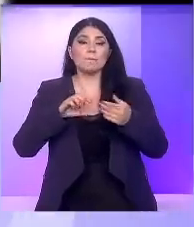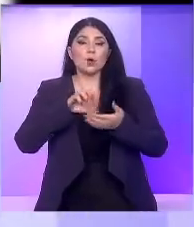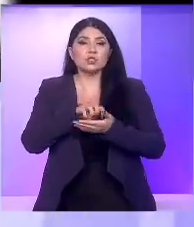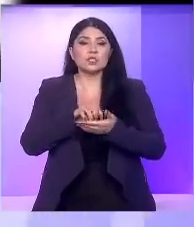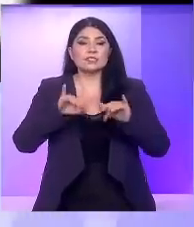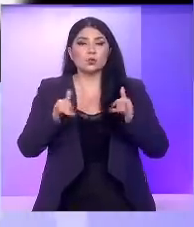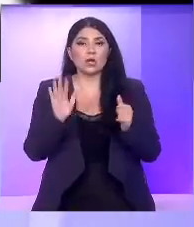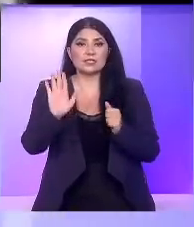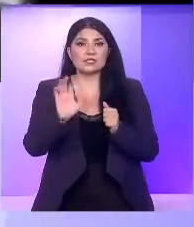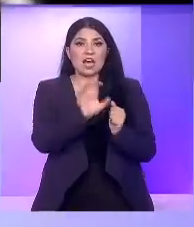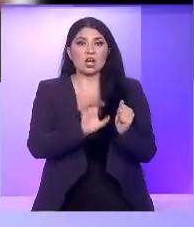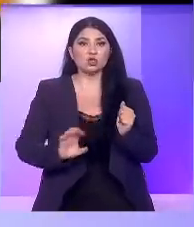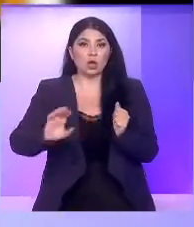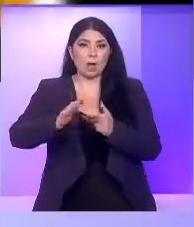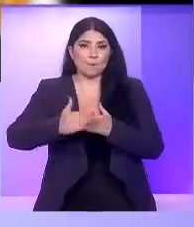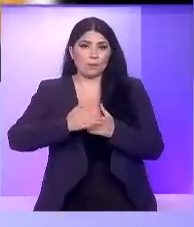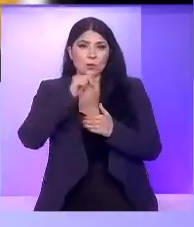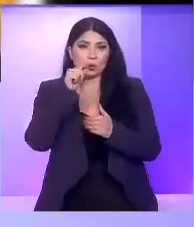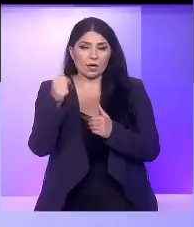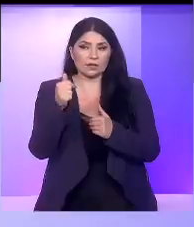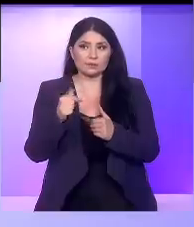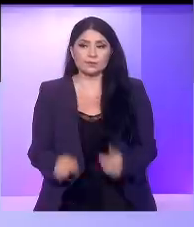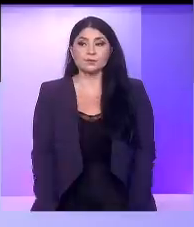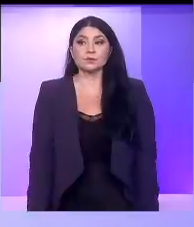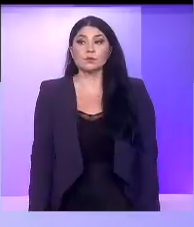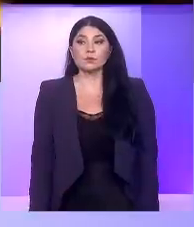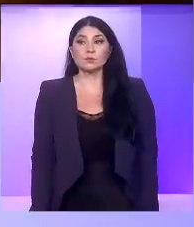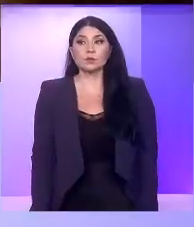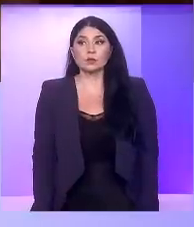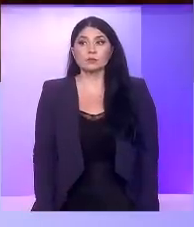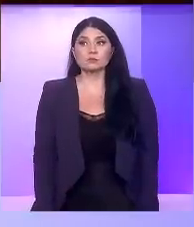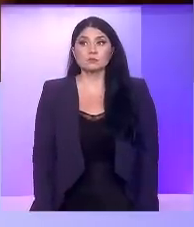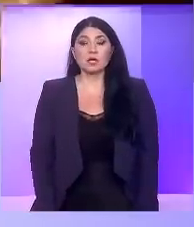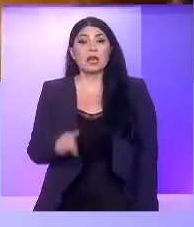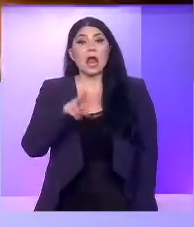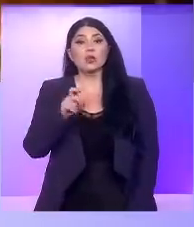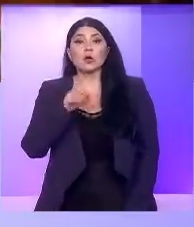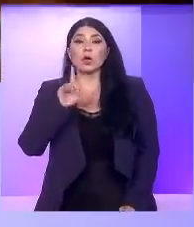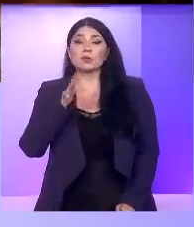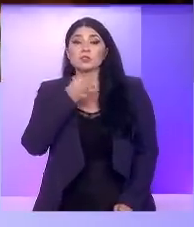acest context regional geopolitic. Am putea vedea și un răspuns din partea NATO?